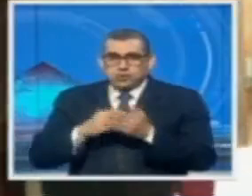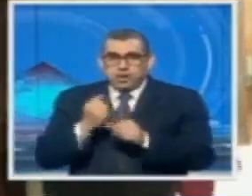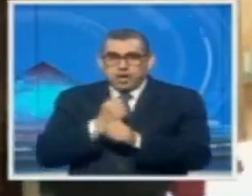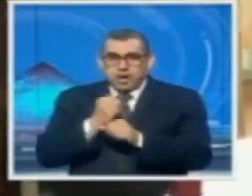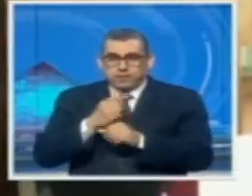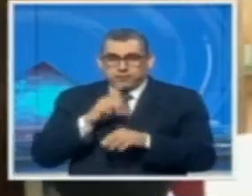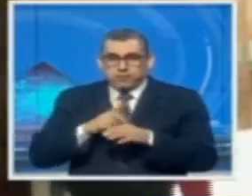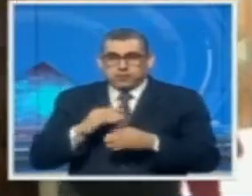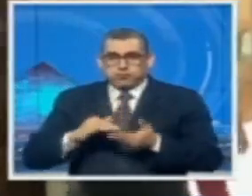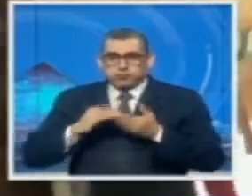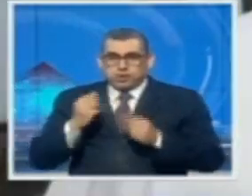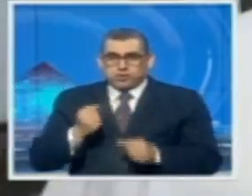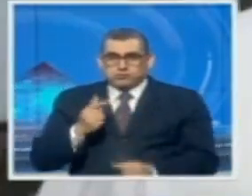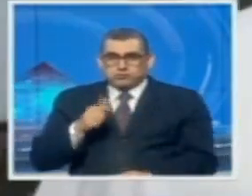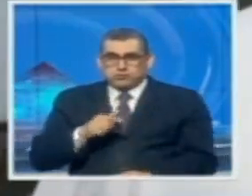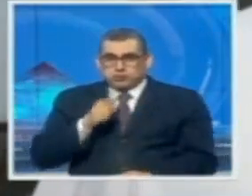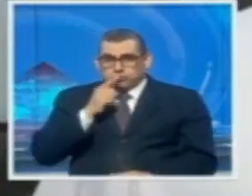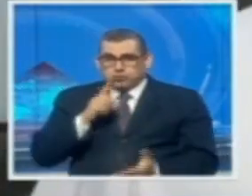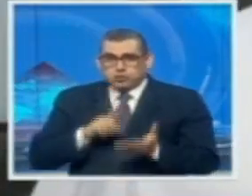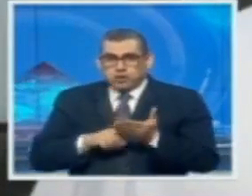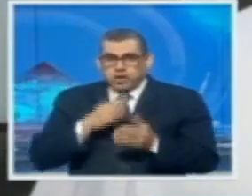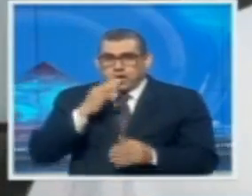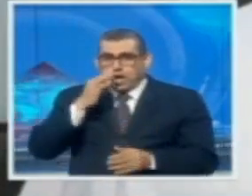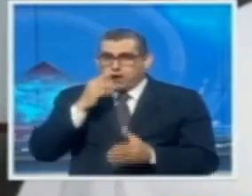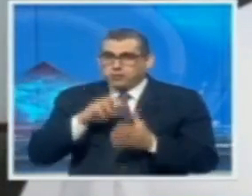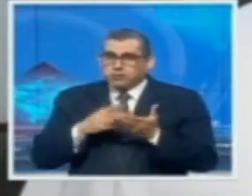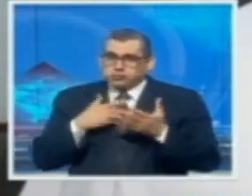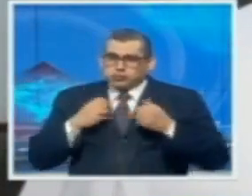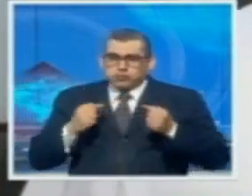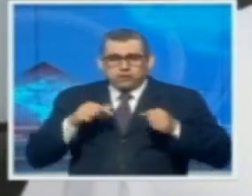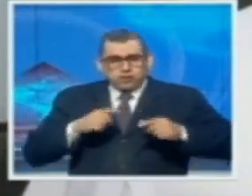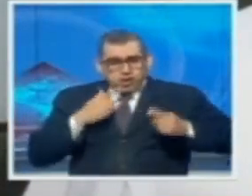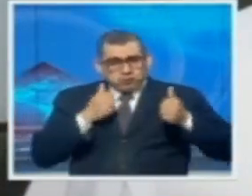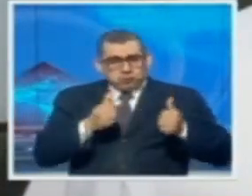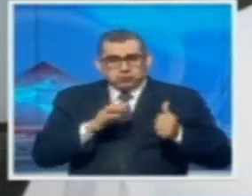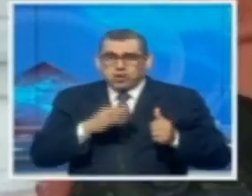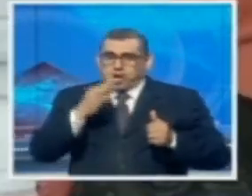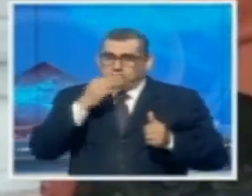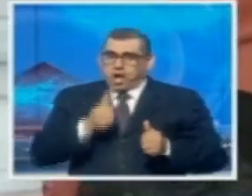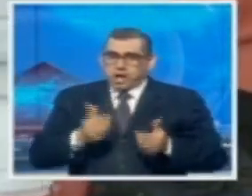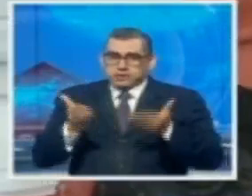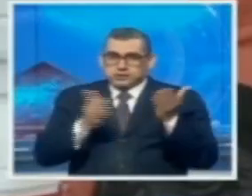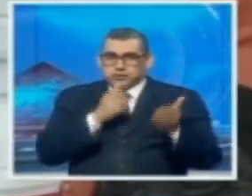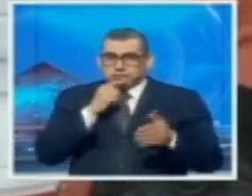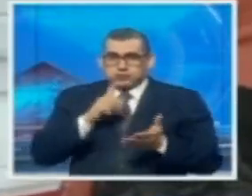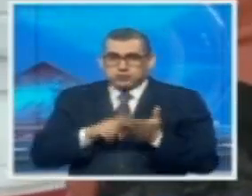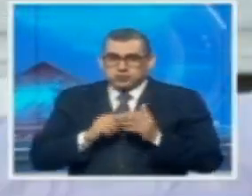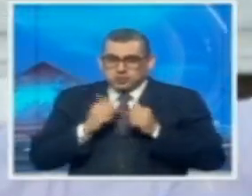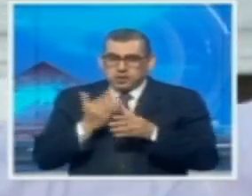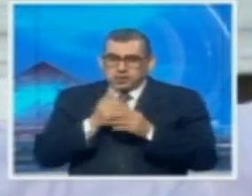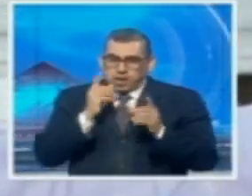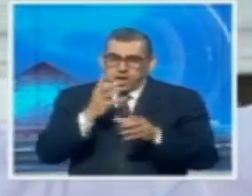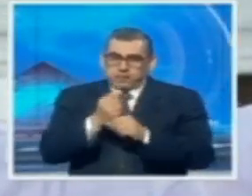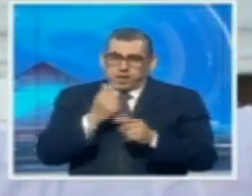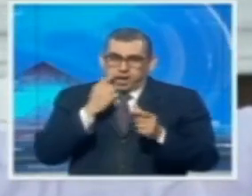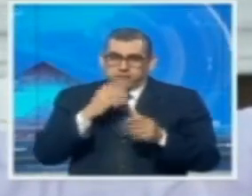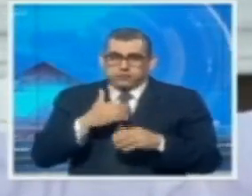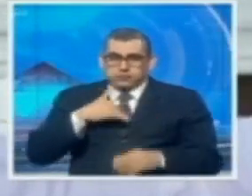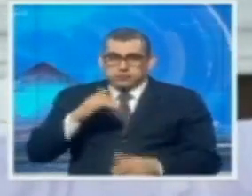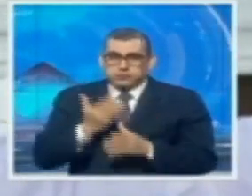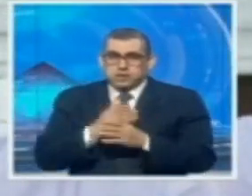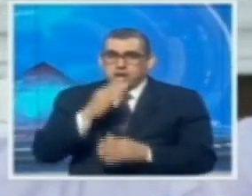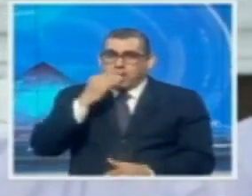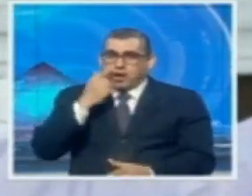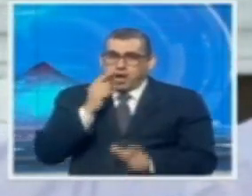هذا الفيروس. برضه مش عايزين اصابات وبتاع، وقايه برضه، الوقايه خير من العلاج. ايوه جيت اطعمه عشان احافظ على عيلي. جيت عشان اطعمه